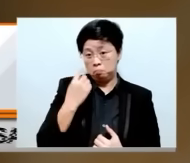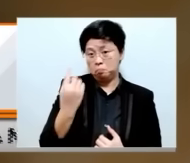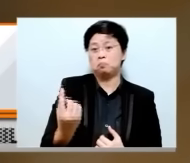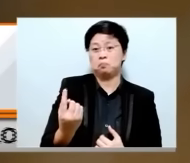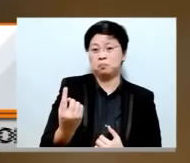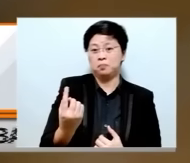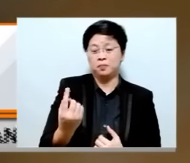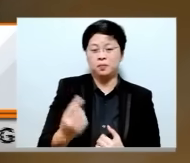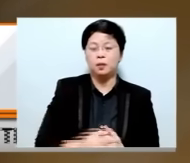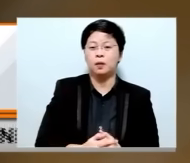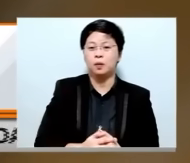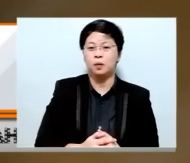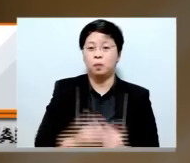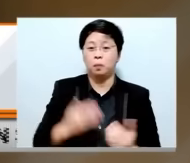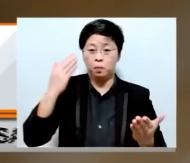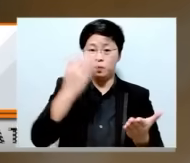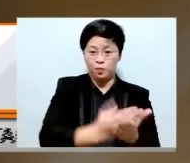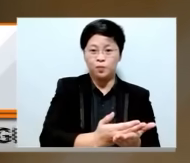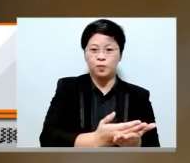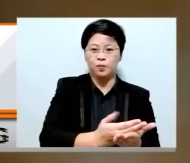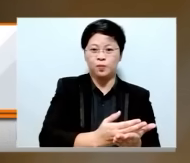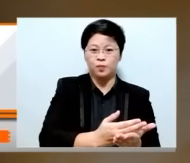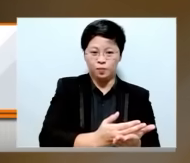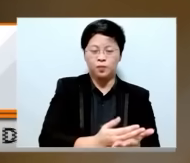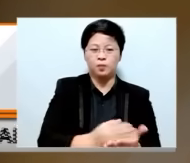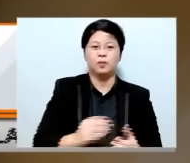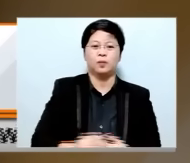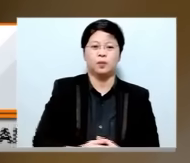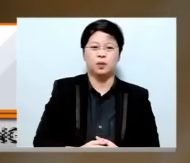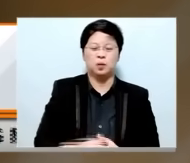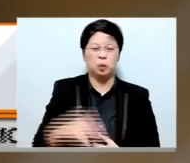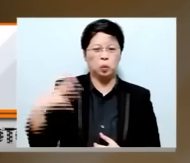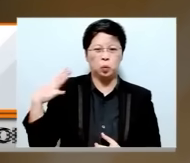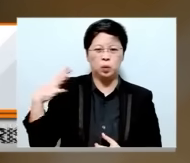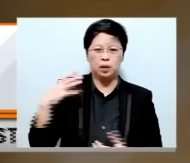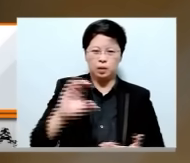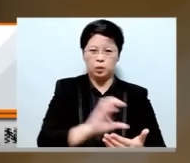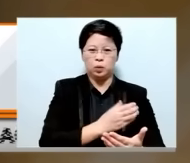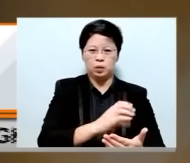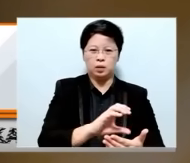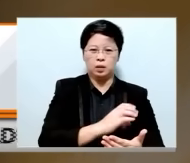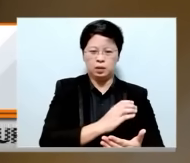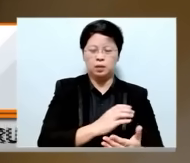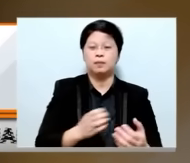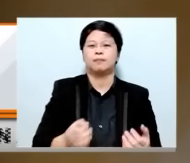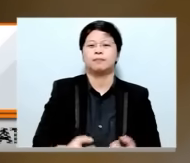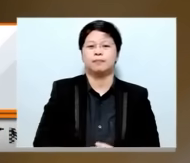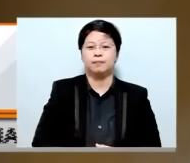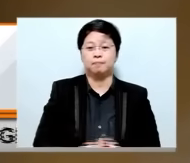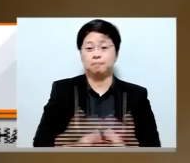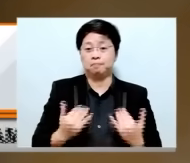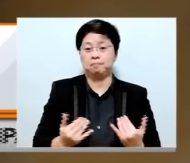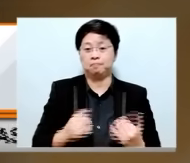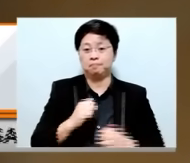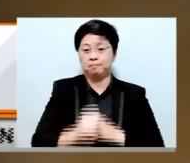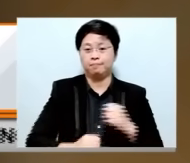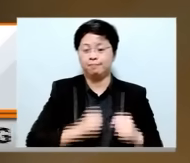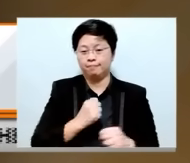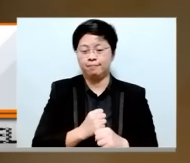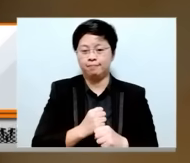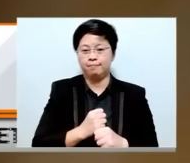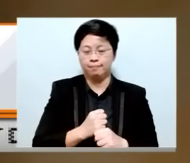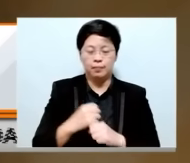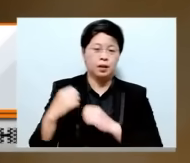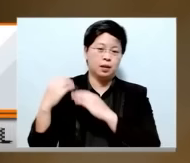na pumunta rito para sa nga, isa sa mga much anticipated concert event ng taong ito. Inaasahan dito, Jess, no,